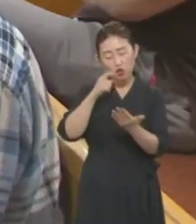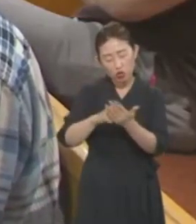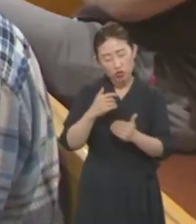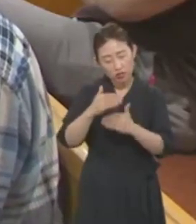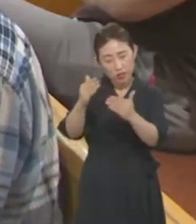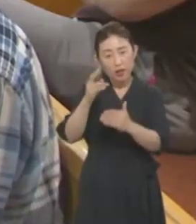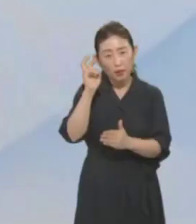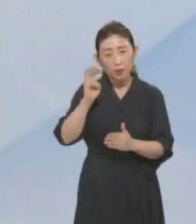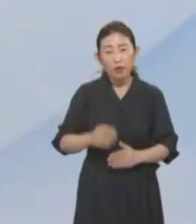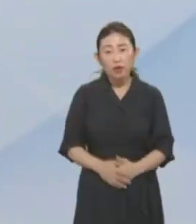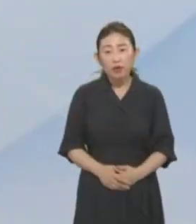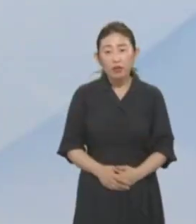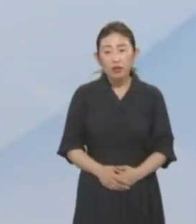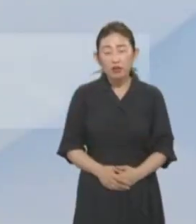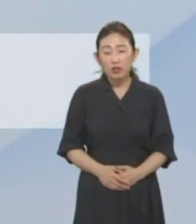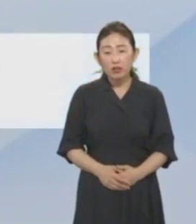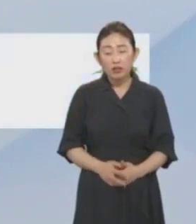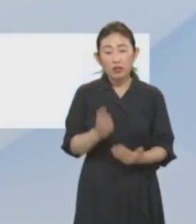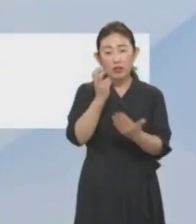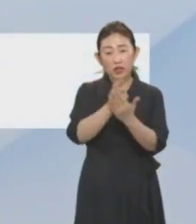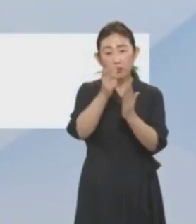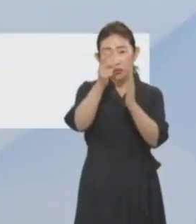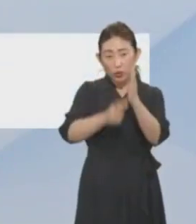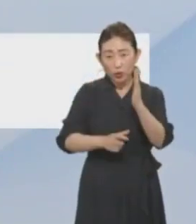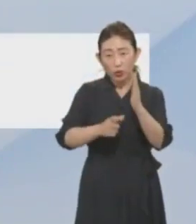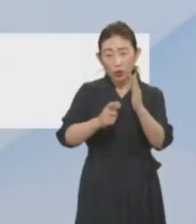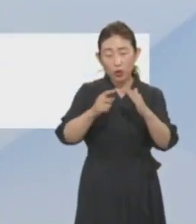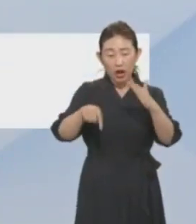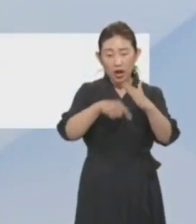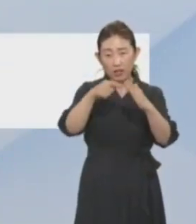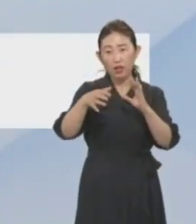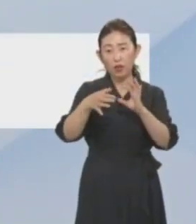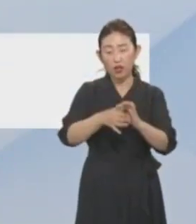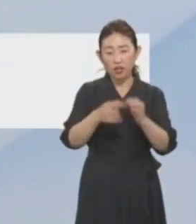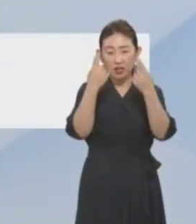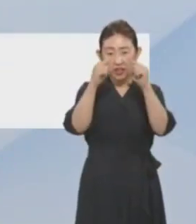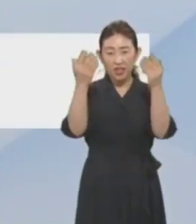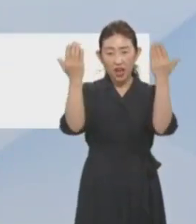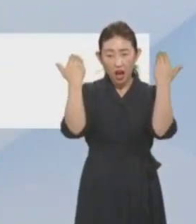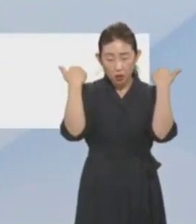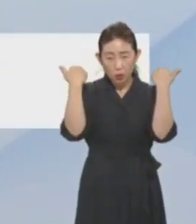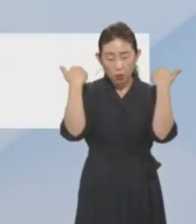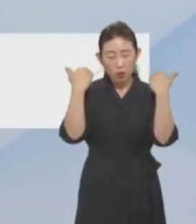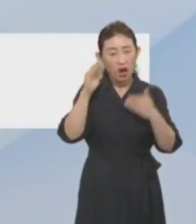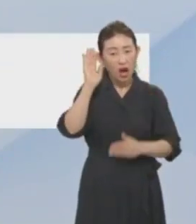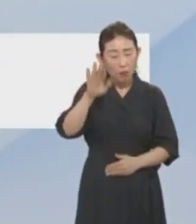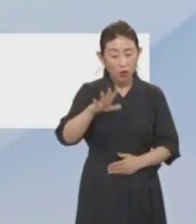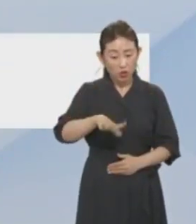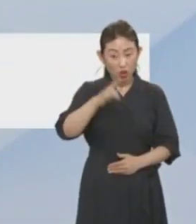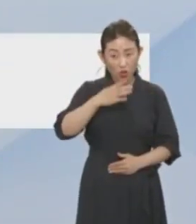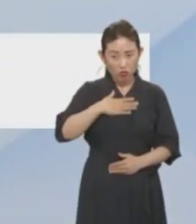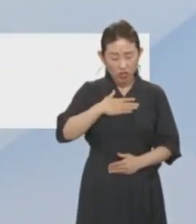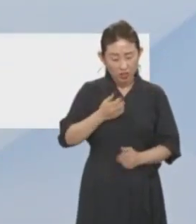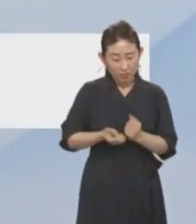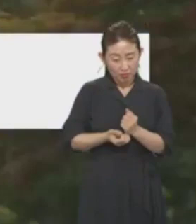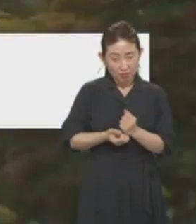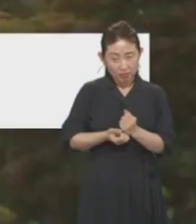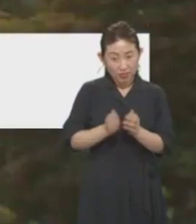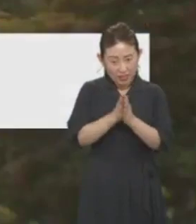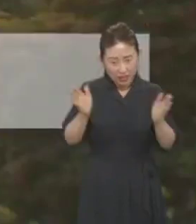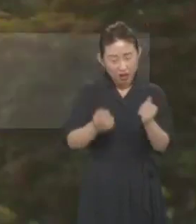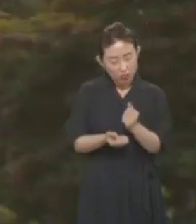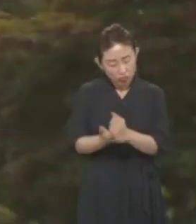전망입니다. 감리교 안에 있는 수많은 대학들의 대통합의 첫 단추다라고 말씀드릴 수가